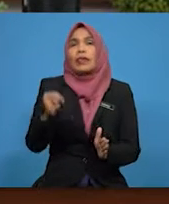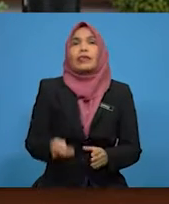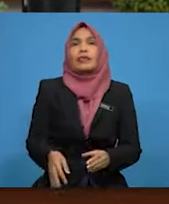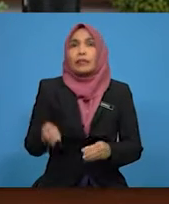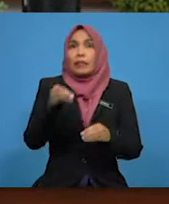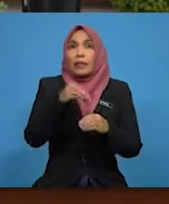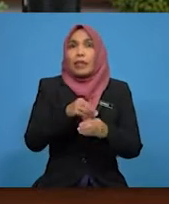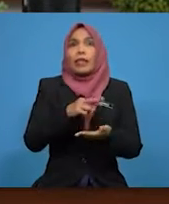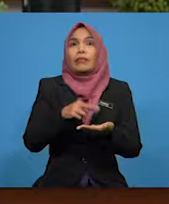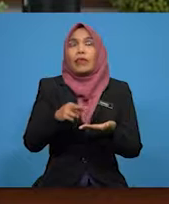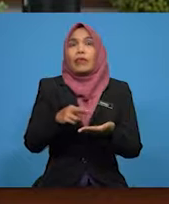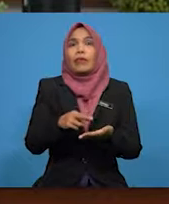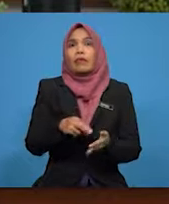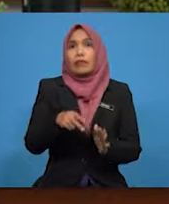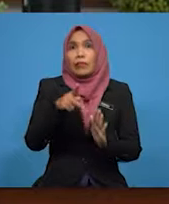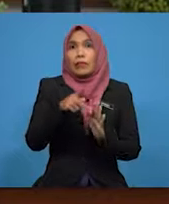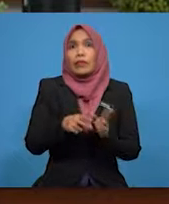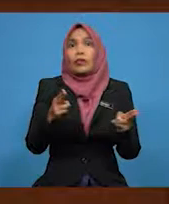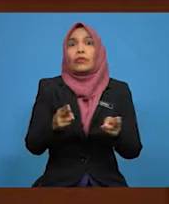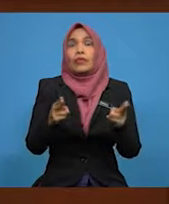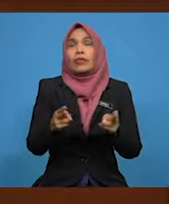dalam rekod pengurusan disiplin pekerja.